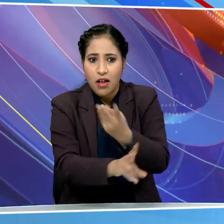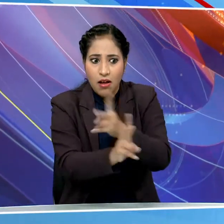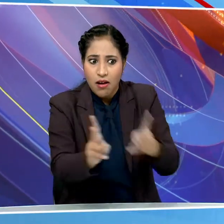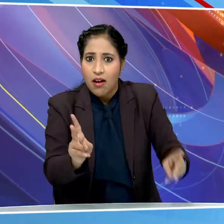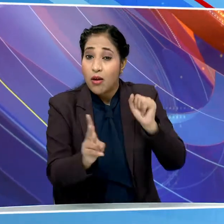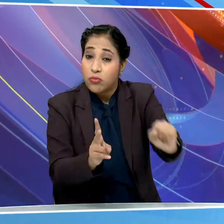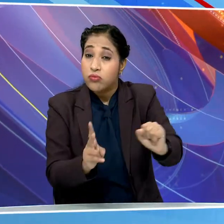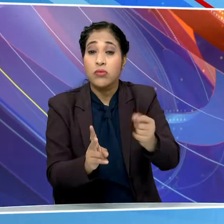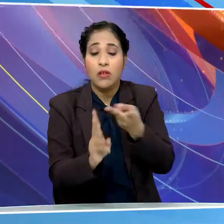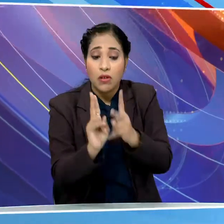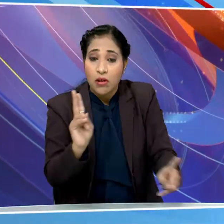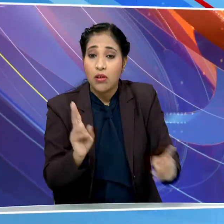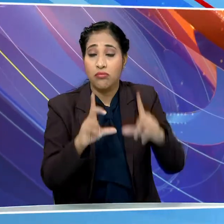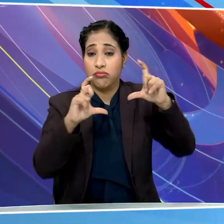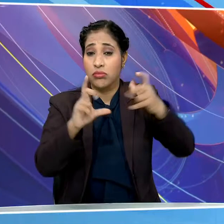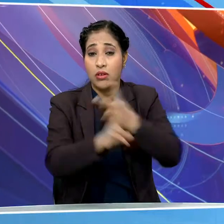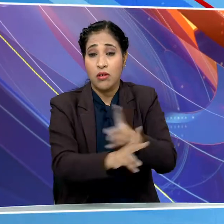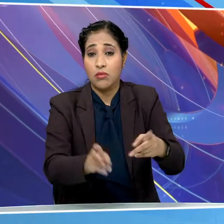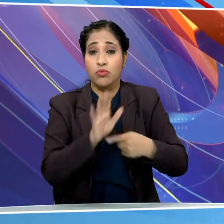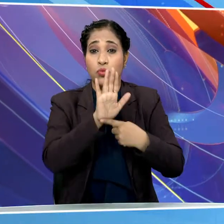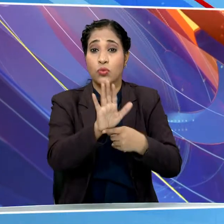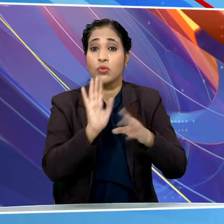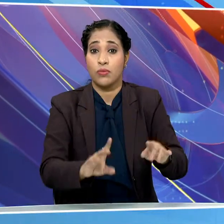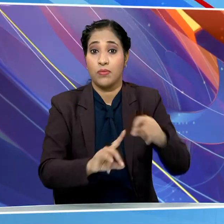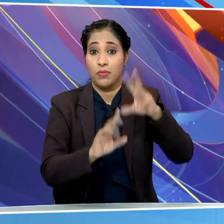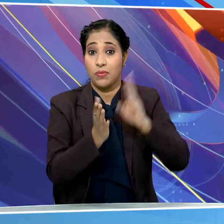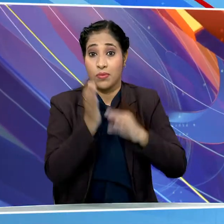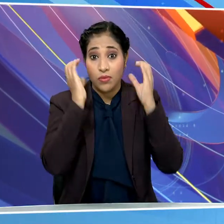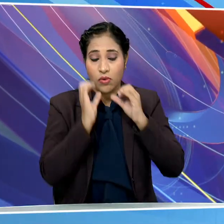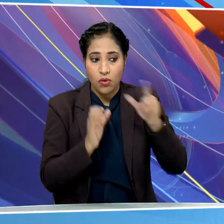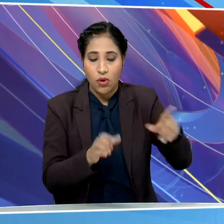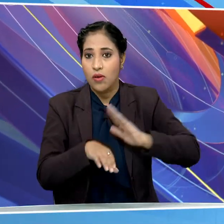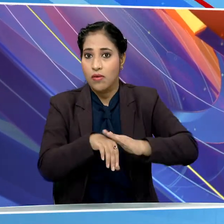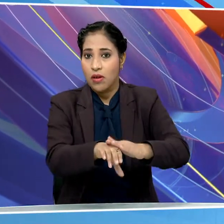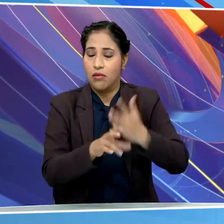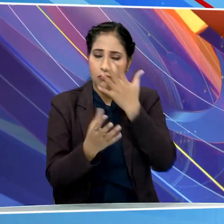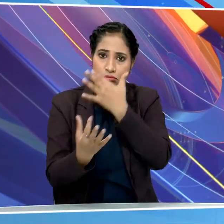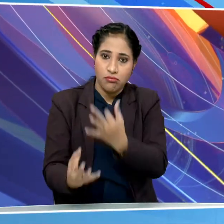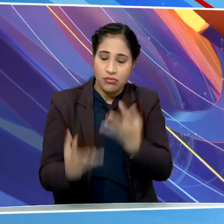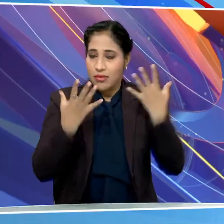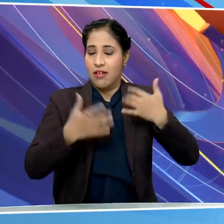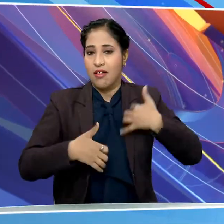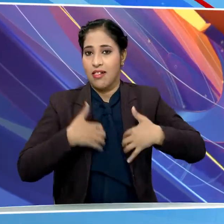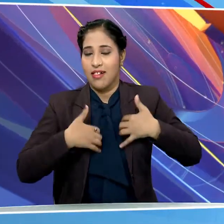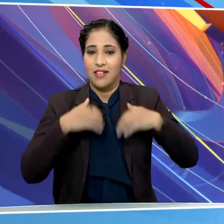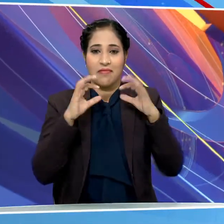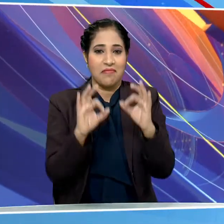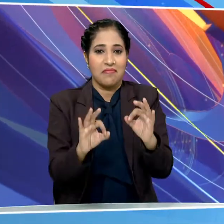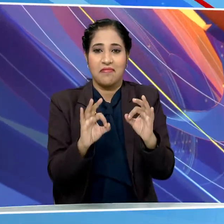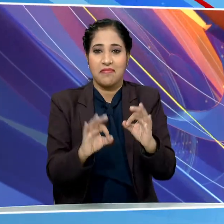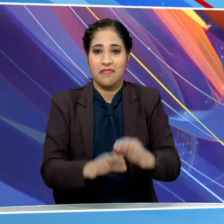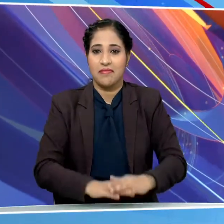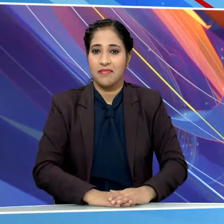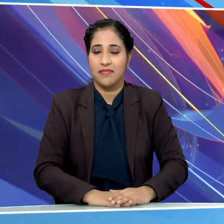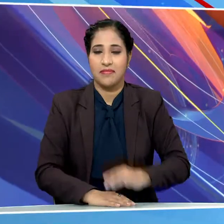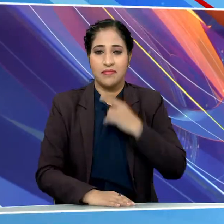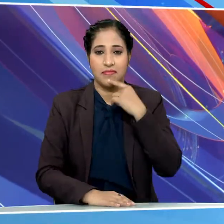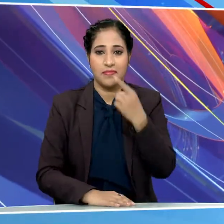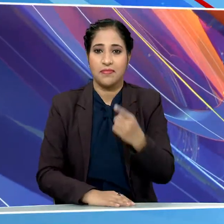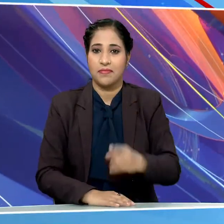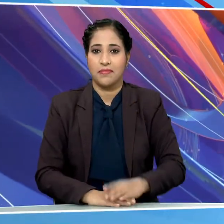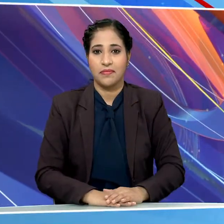को प्रदर्शित किया गया है। पीएम मोदी ने इस अनुभव को रोमांचकारी बताया।